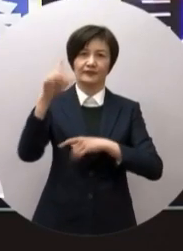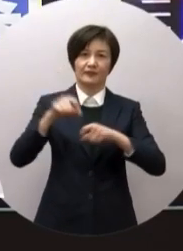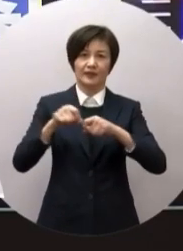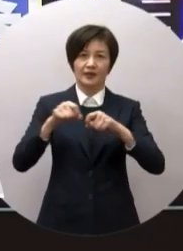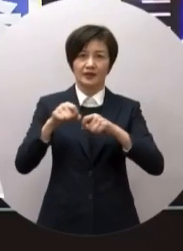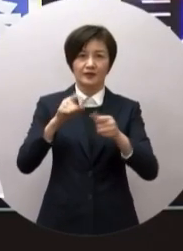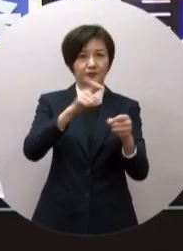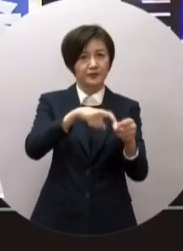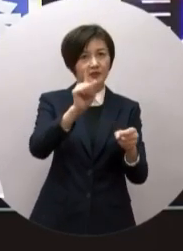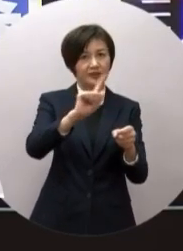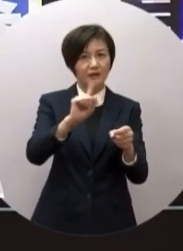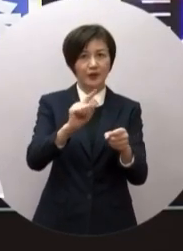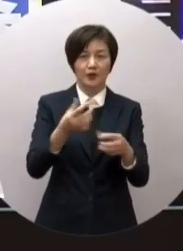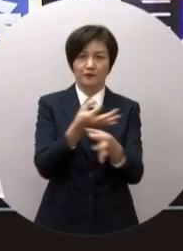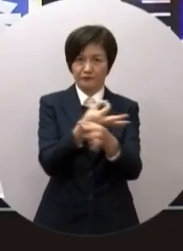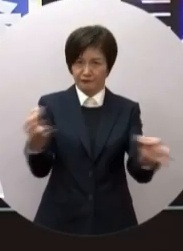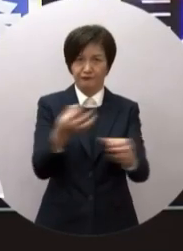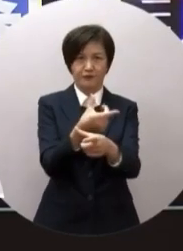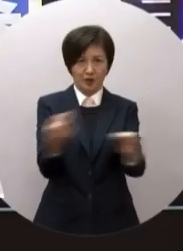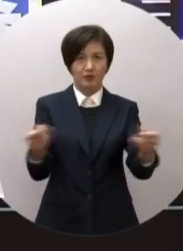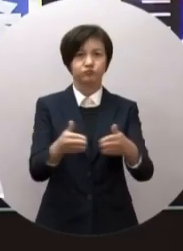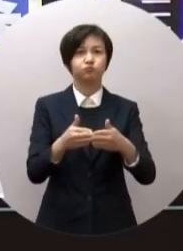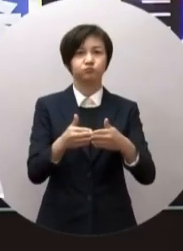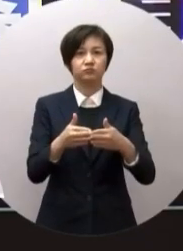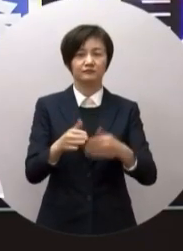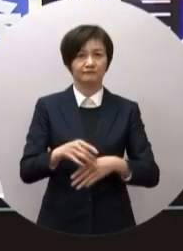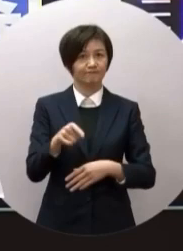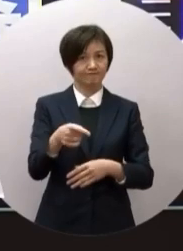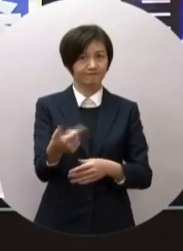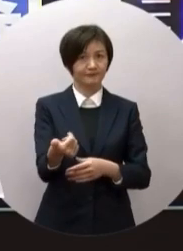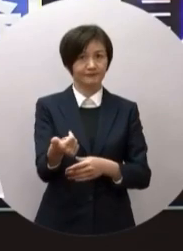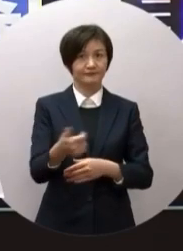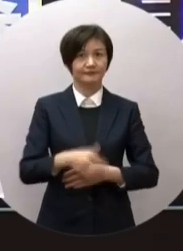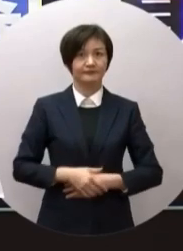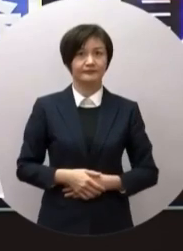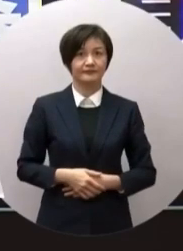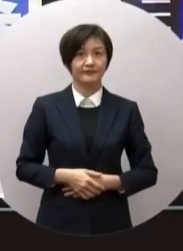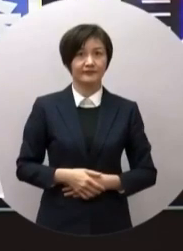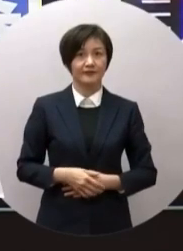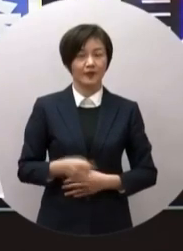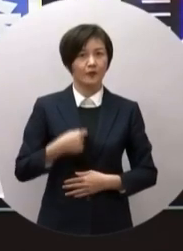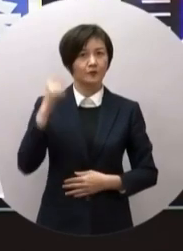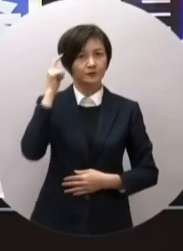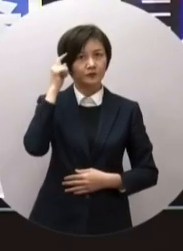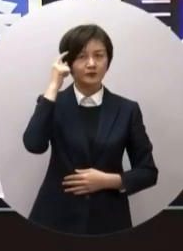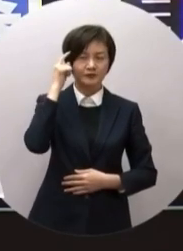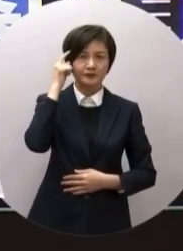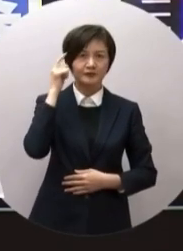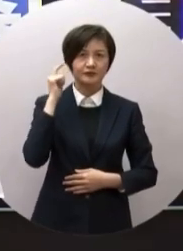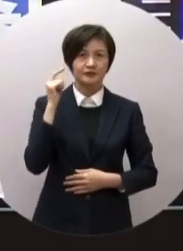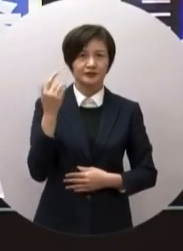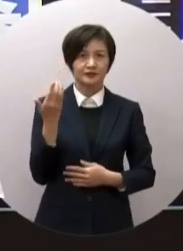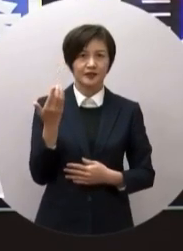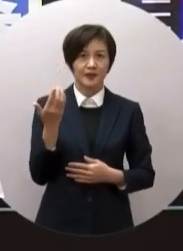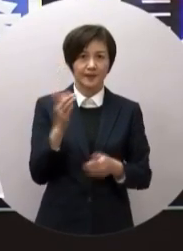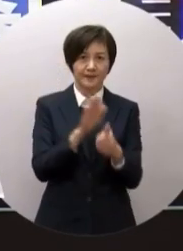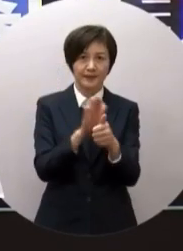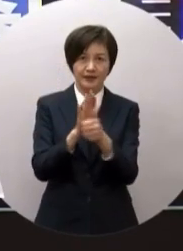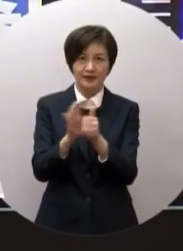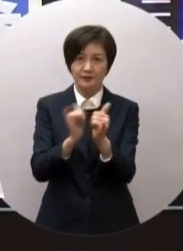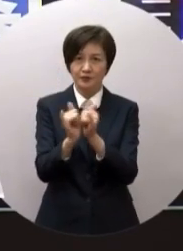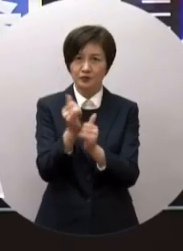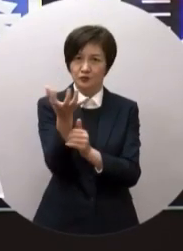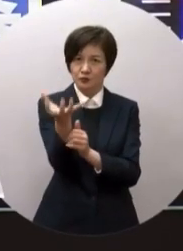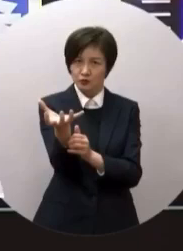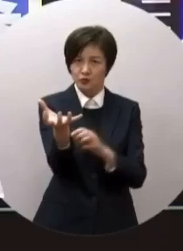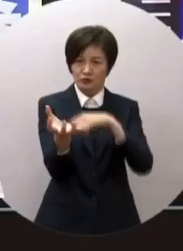能够雨露均沾。好，我想这个很好，这个我一直觉得要怎么样让大多数的